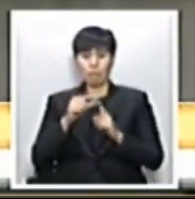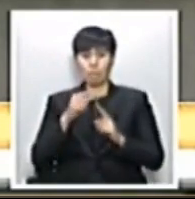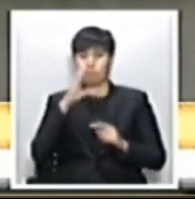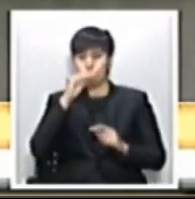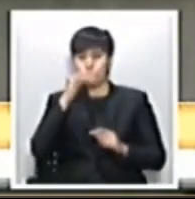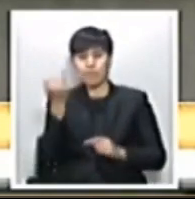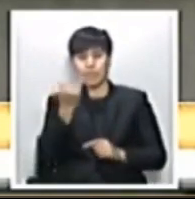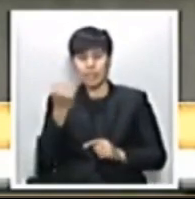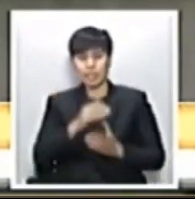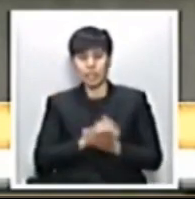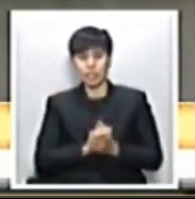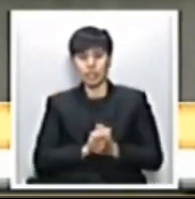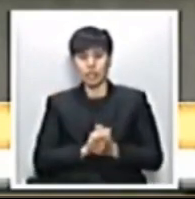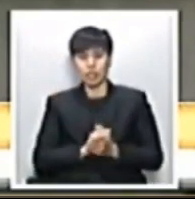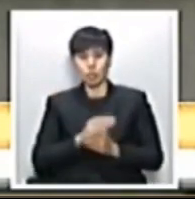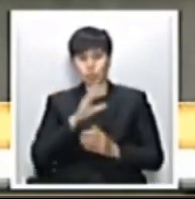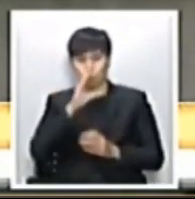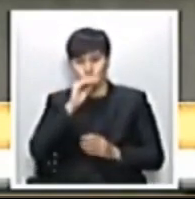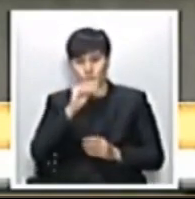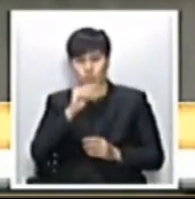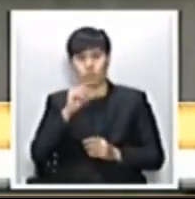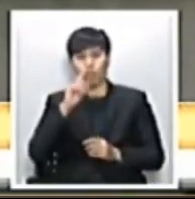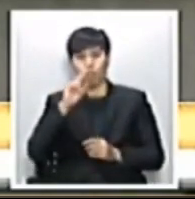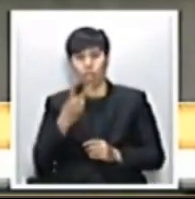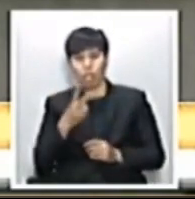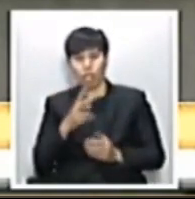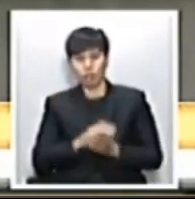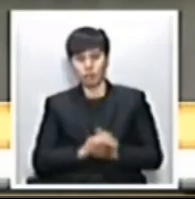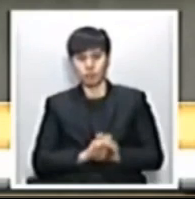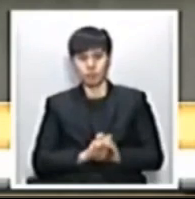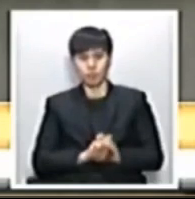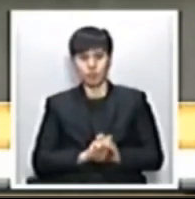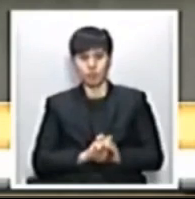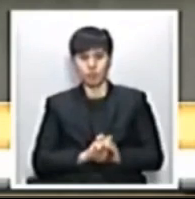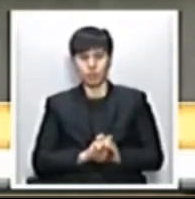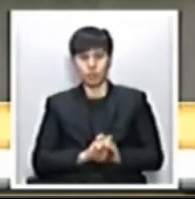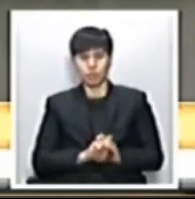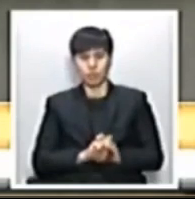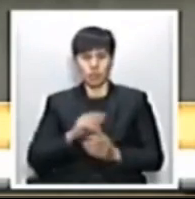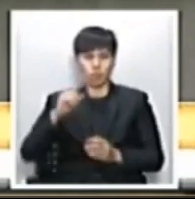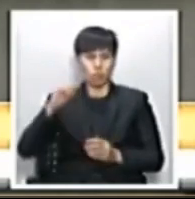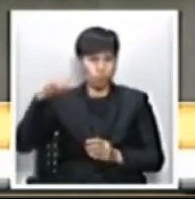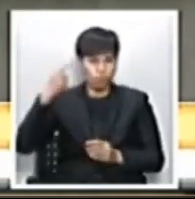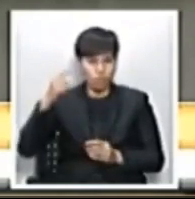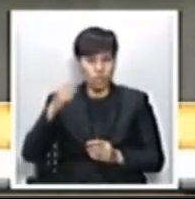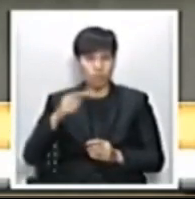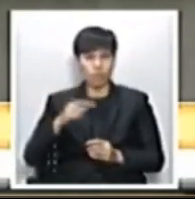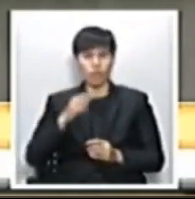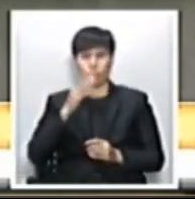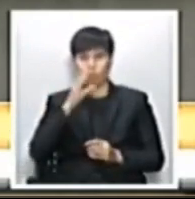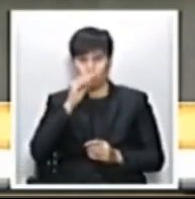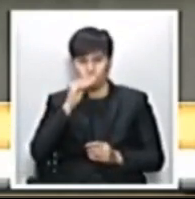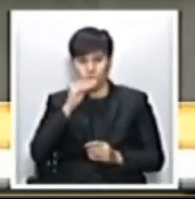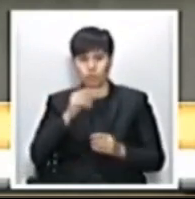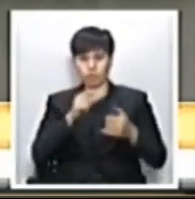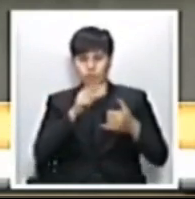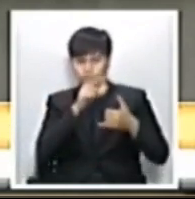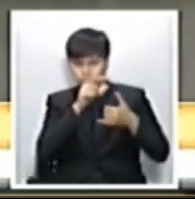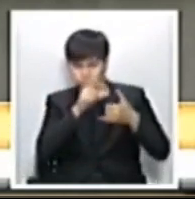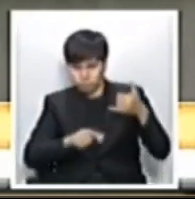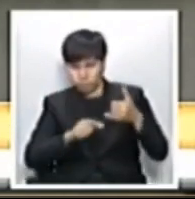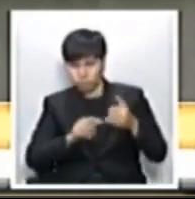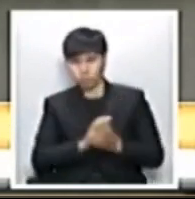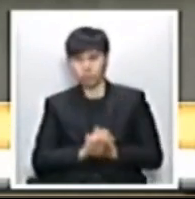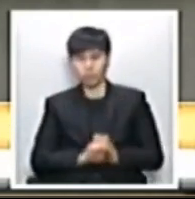รใช้มุกสองแง่สองงามละเมิดทางเพศทั้งกายวาจาและท่าทางซึ่งสิ่ง